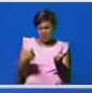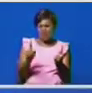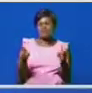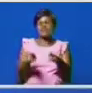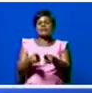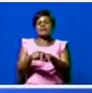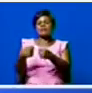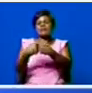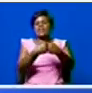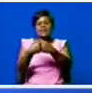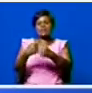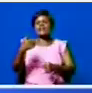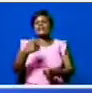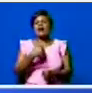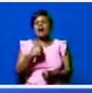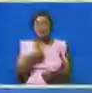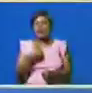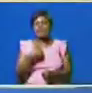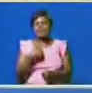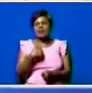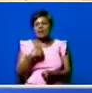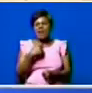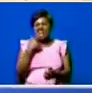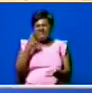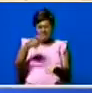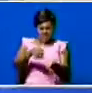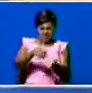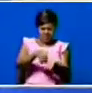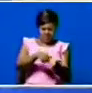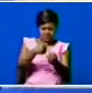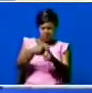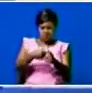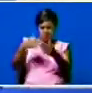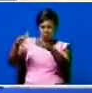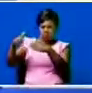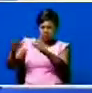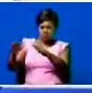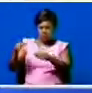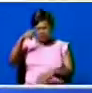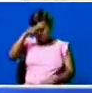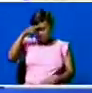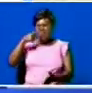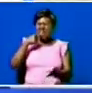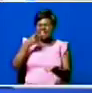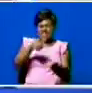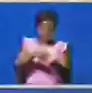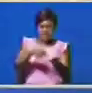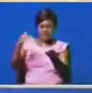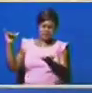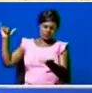haipuki changamoto zinazowakumba wafanyi biashara wengine. Hii mchele ambayo huwa inatoka nje, sababu hiyo mchele ndio